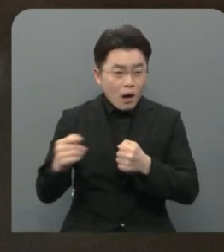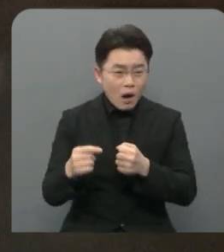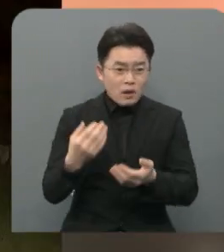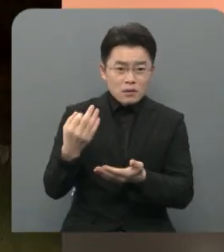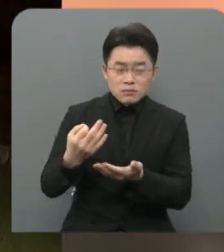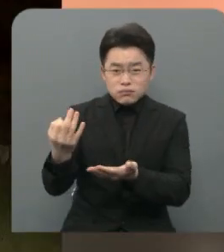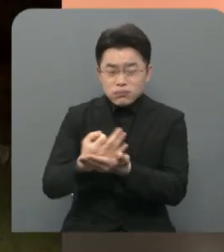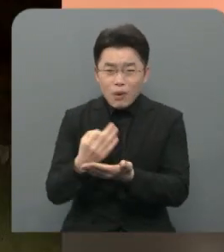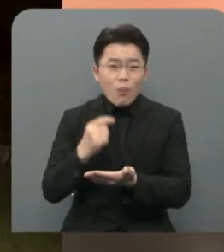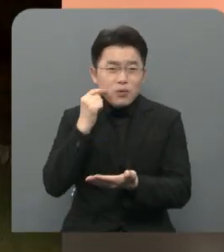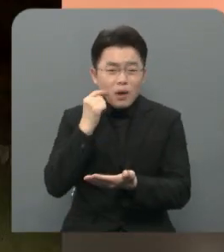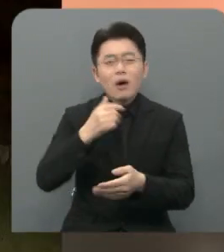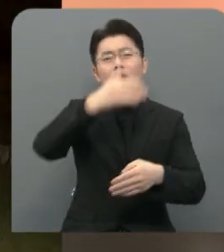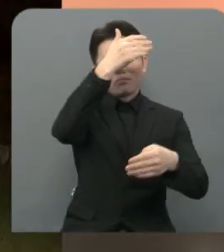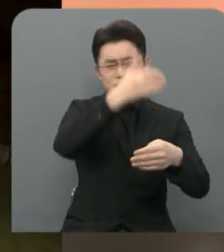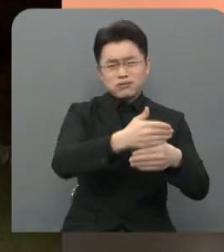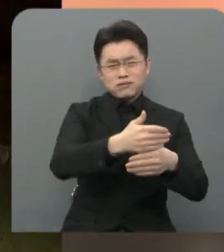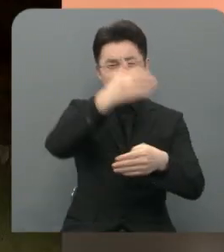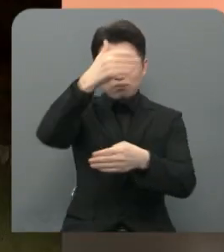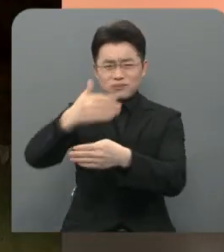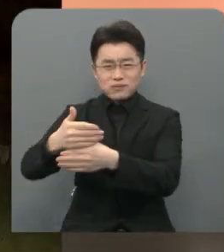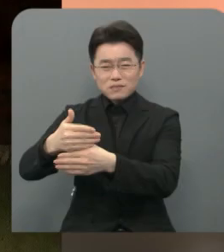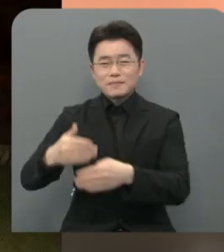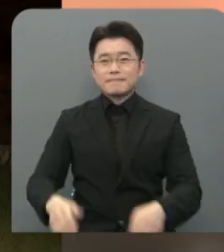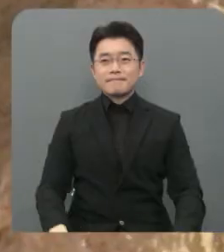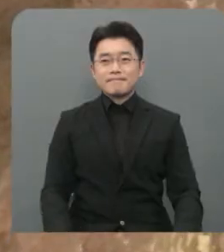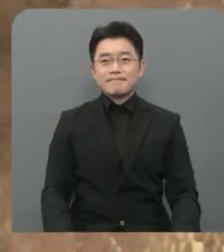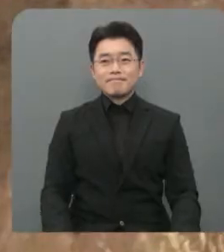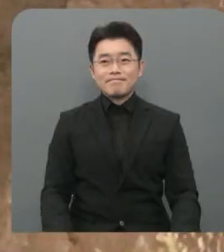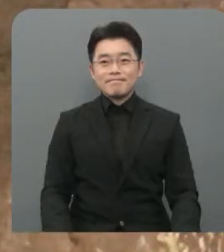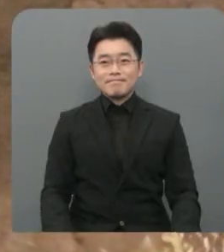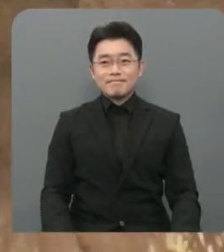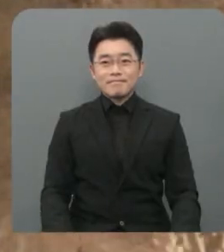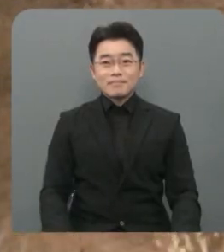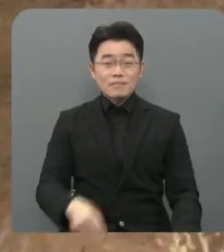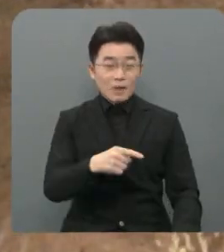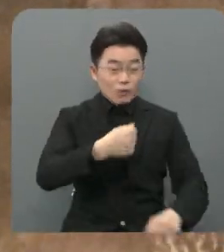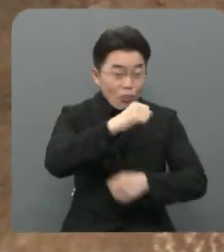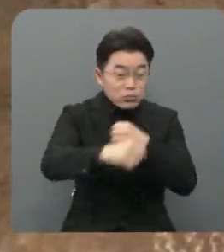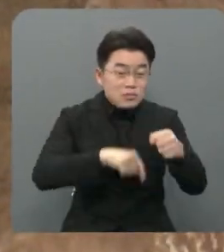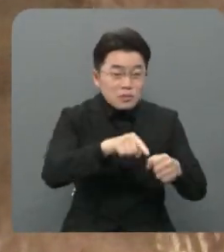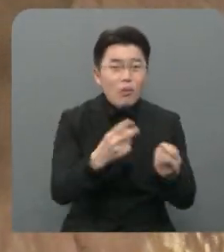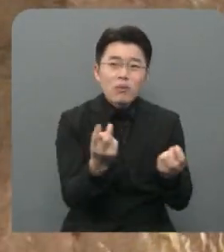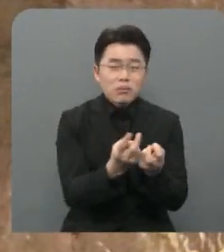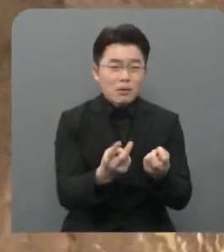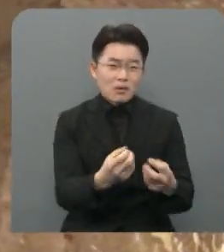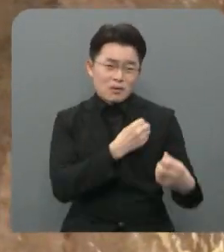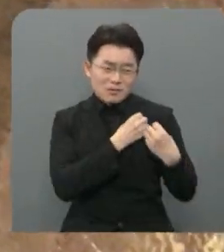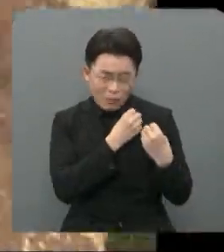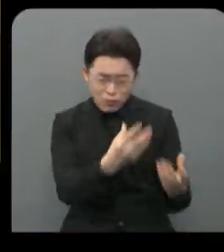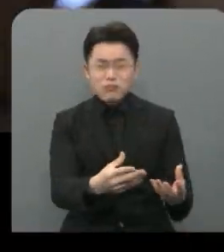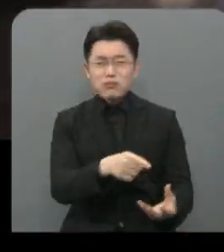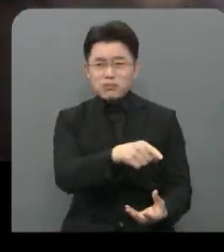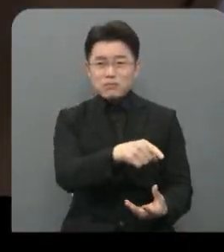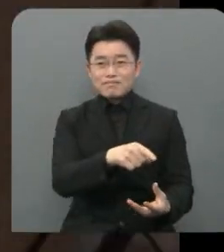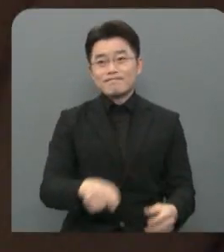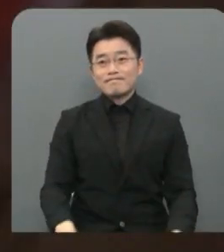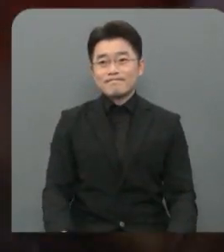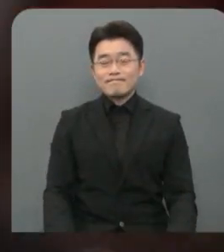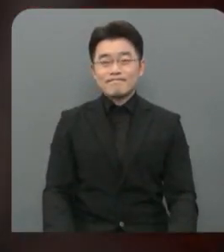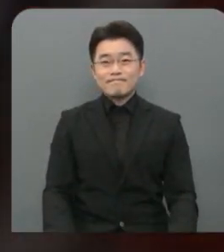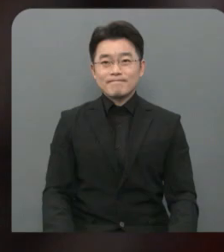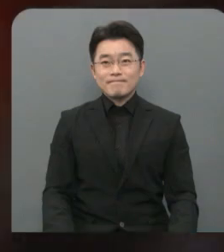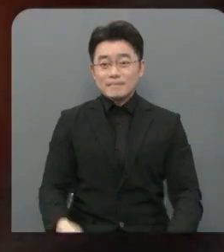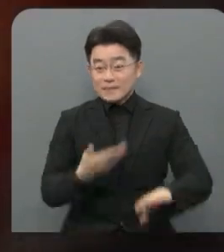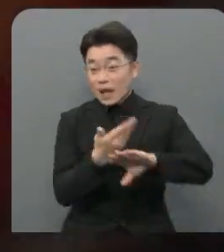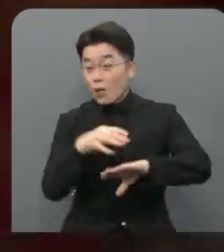어려워지면서 문을 닫는 곳이 늘고 있습니다. 폐업 뒤 남겨진 동물들은 사실상 방치돼 있습니다. 또